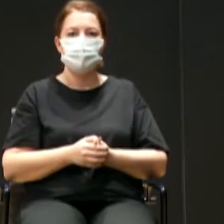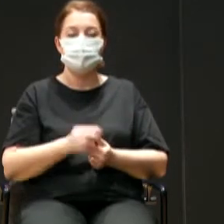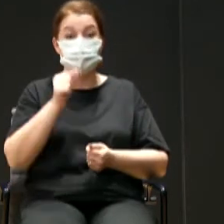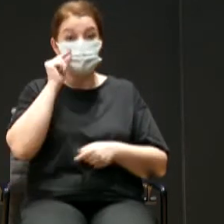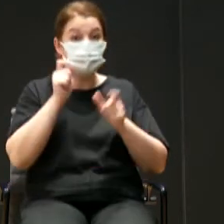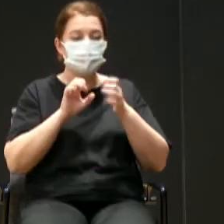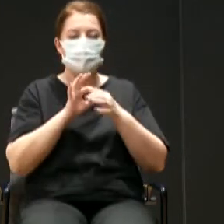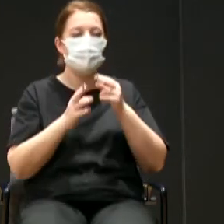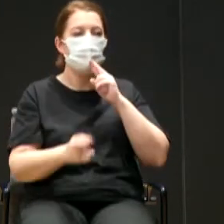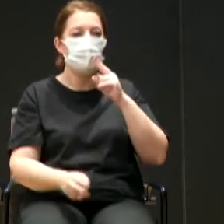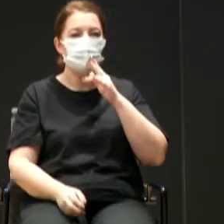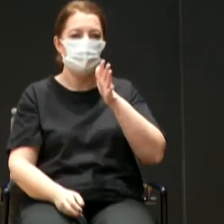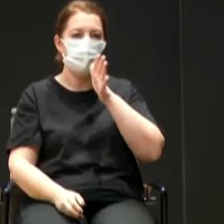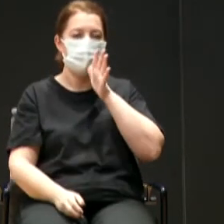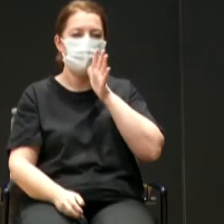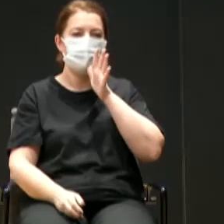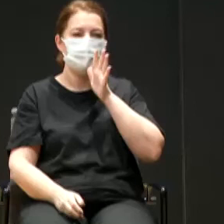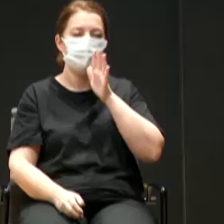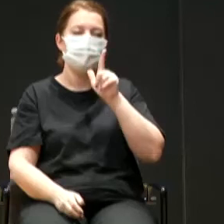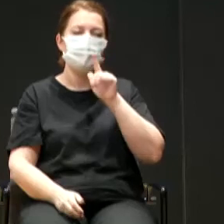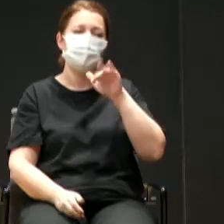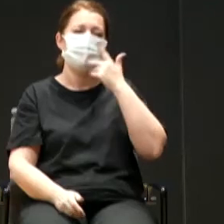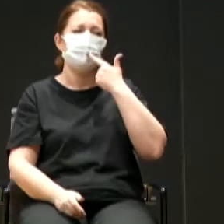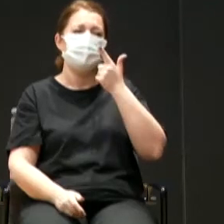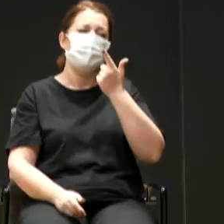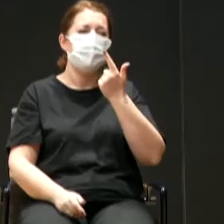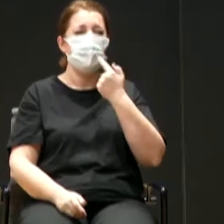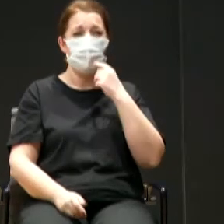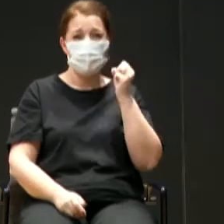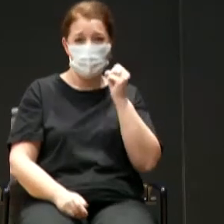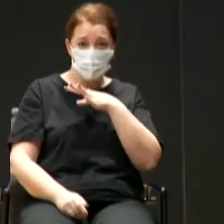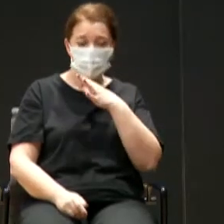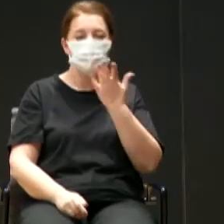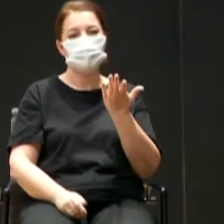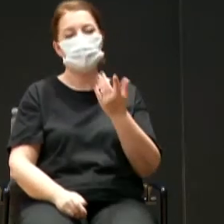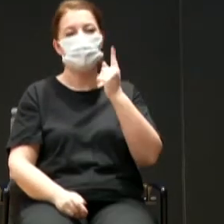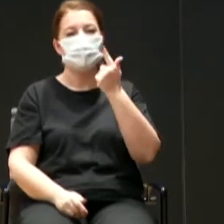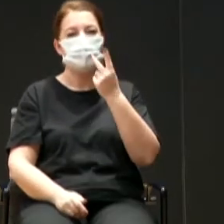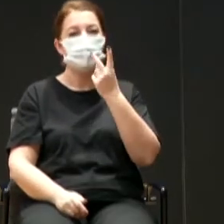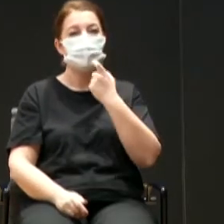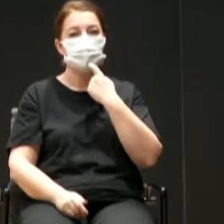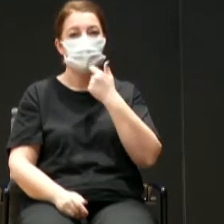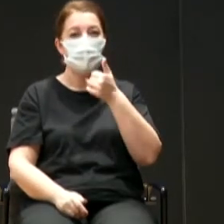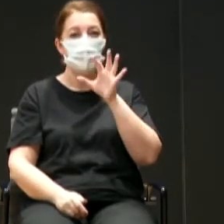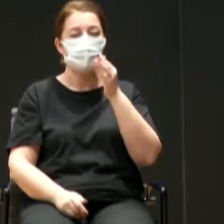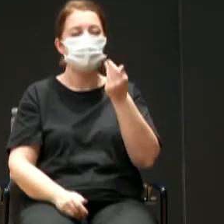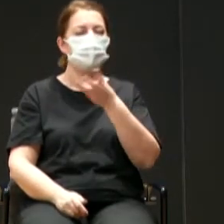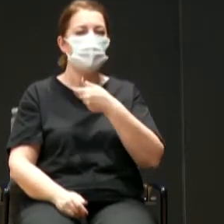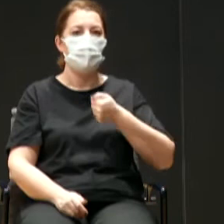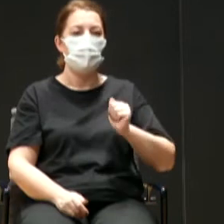İnsanlar ne konuştuğunu bilecekler. Ondan sonra diyorlar ki sataşma oluyor. Ya 1,5-2 yılda 60 tane park